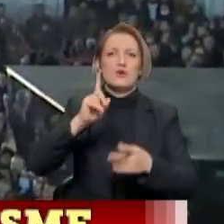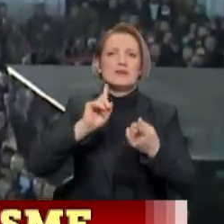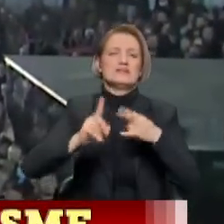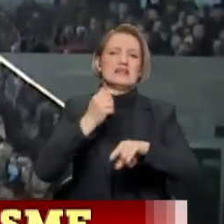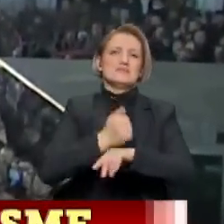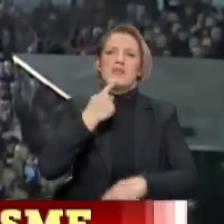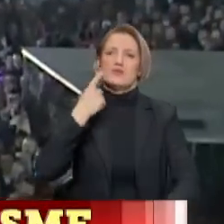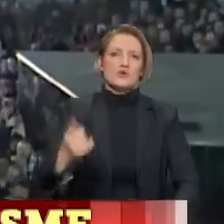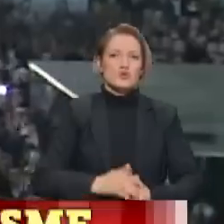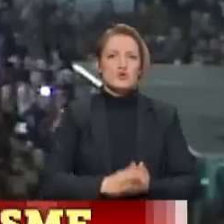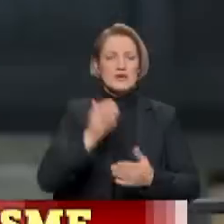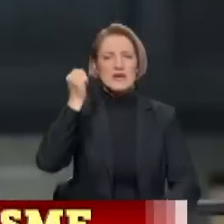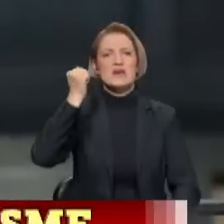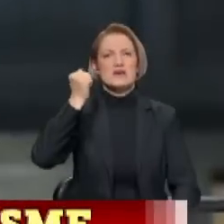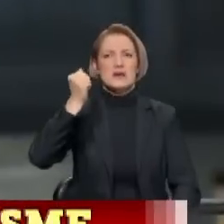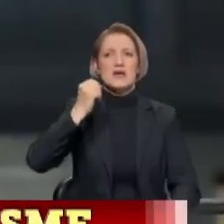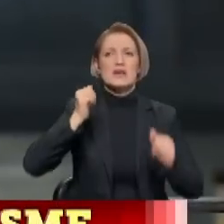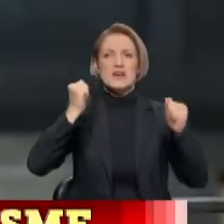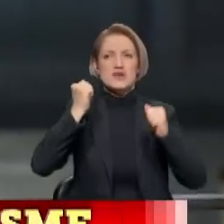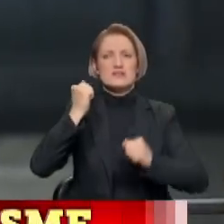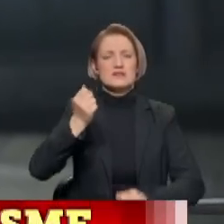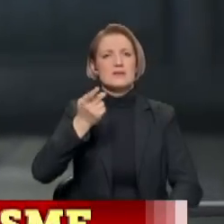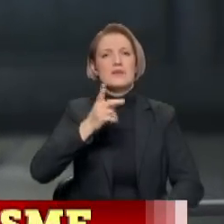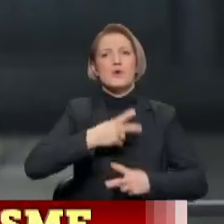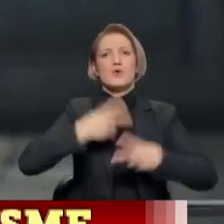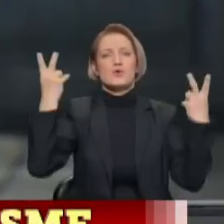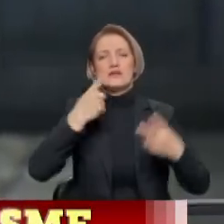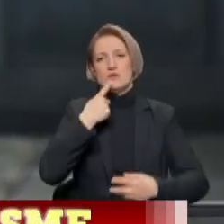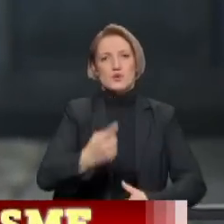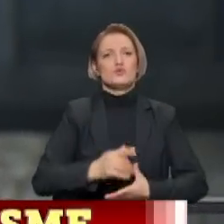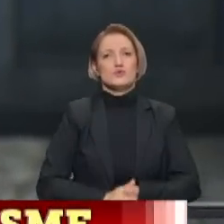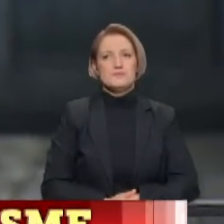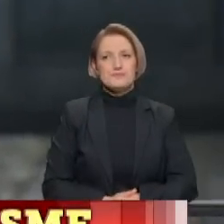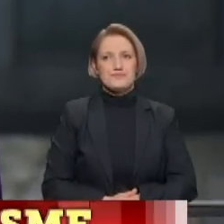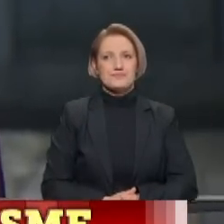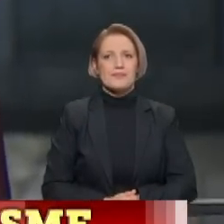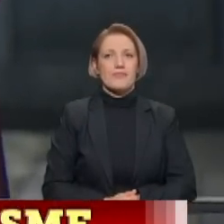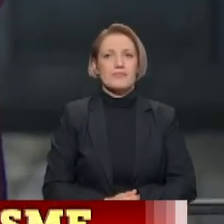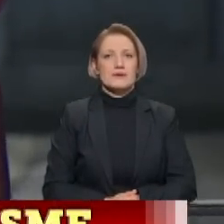istibdat diyoruz. Yaşasın hürriyet, kahrolsun istibdat diyoruz.